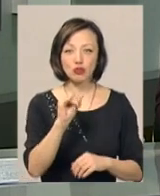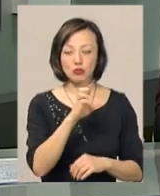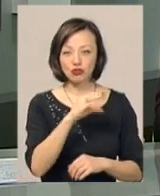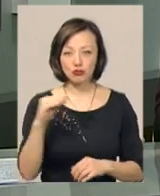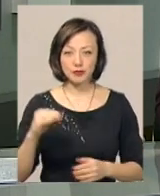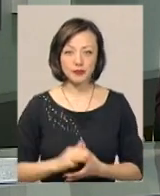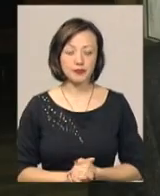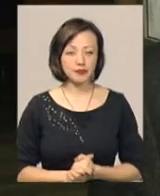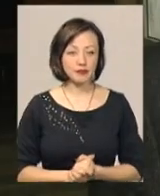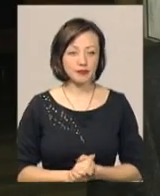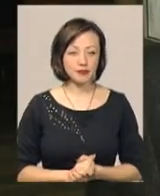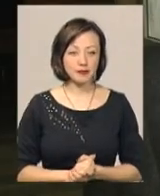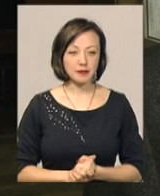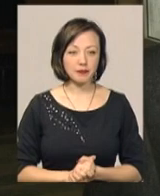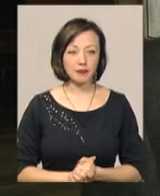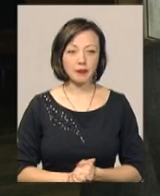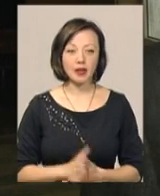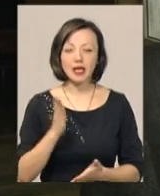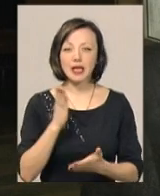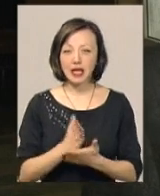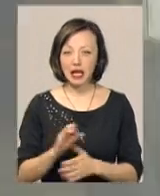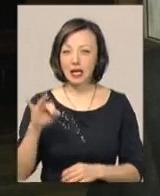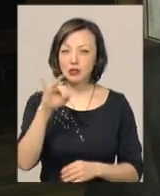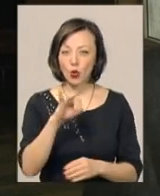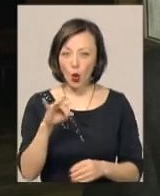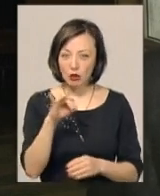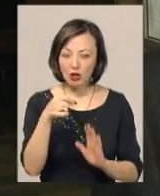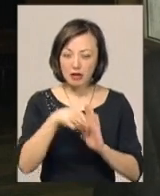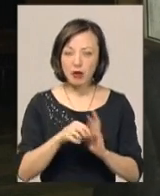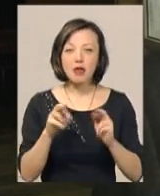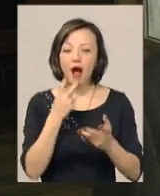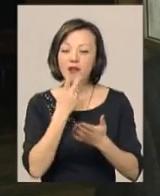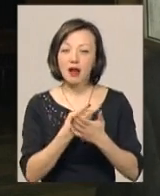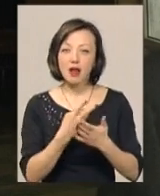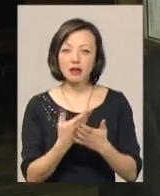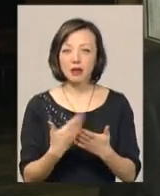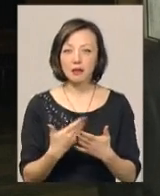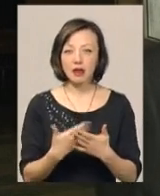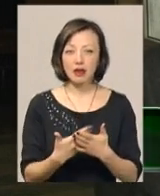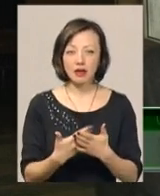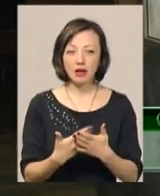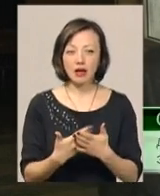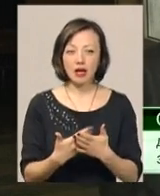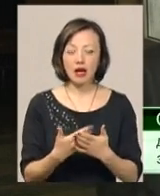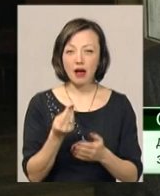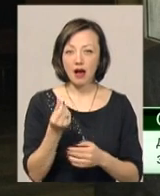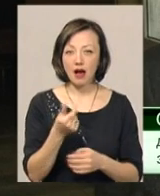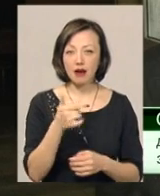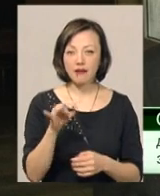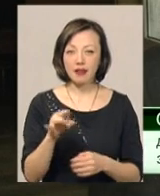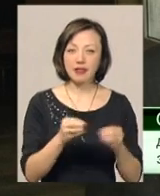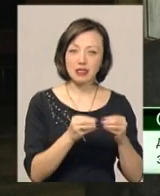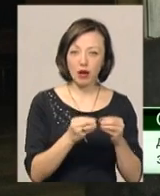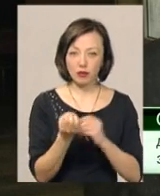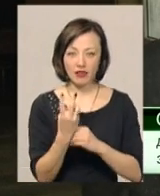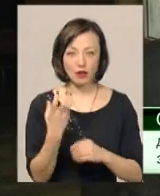твердині. Є і історичний аспект, як виглядали гривні, наприклад, в 10 столітті, в 12